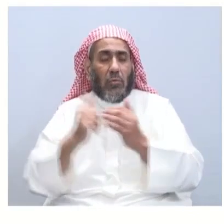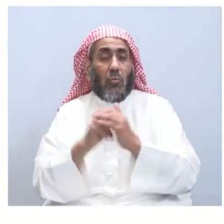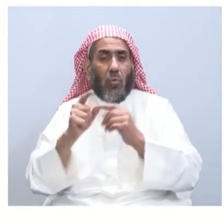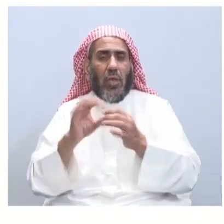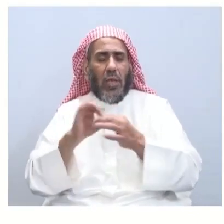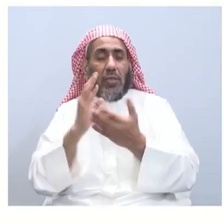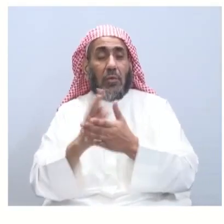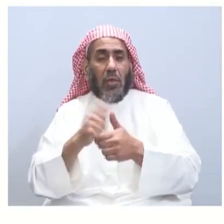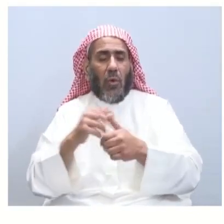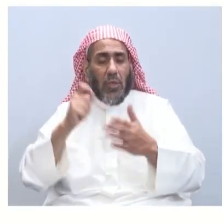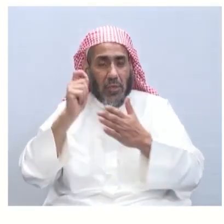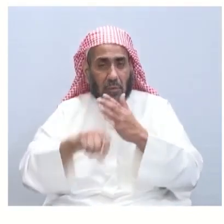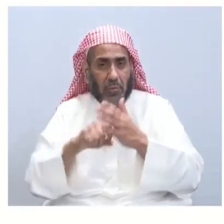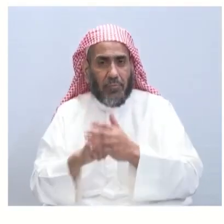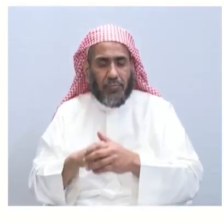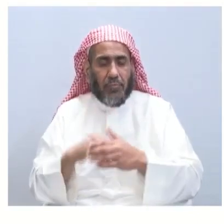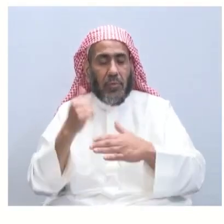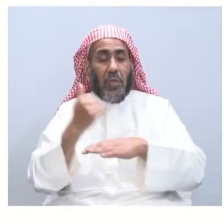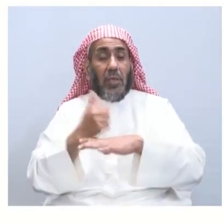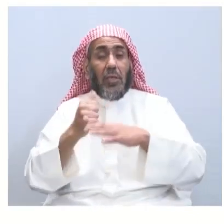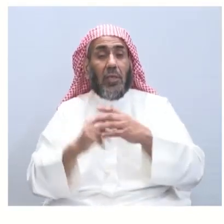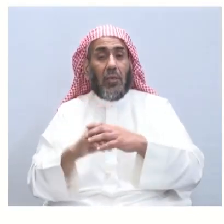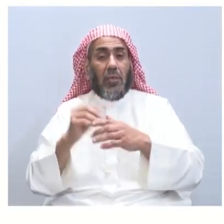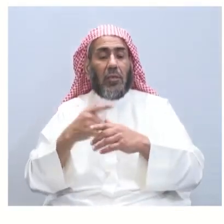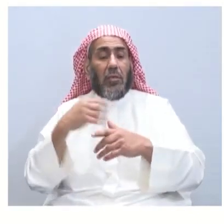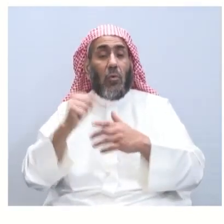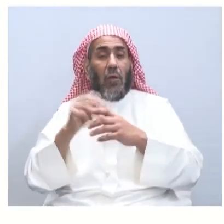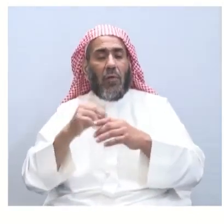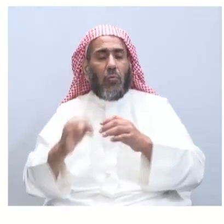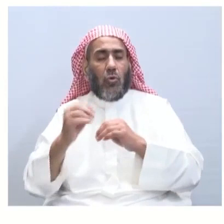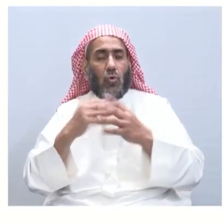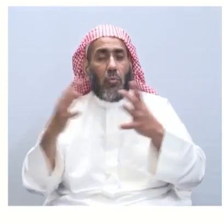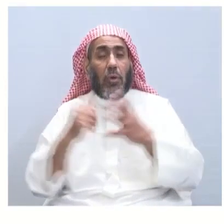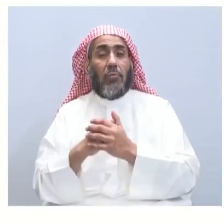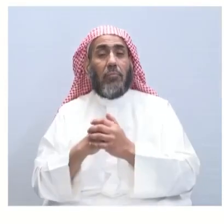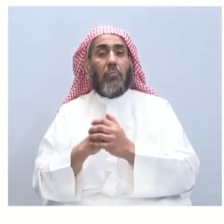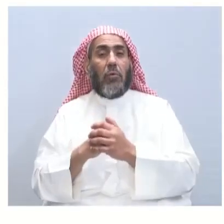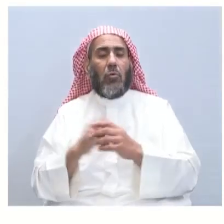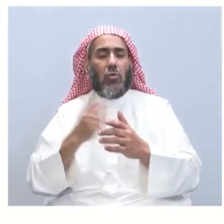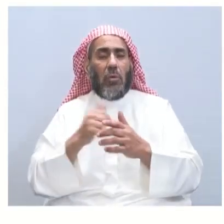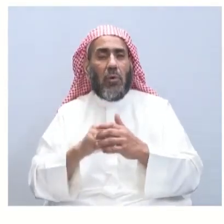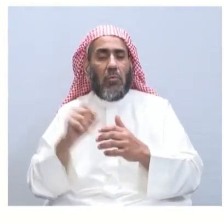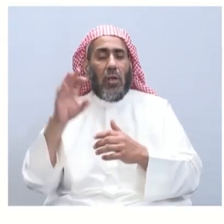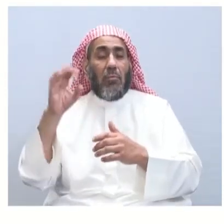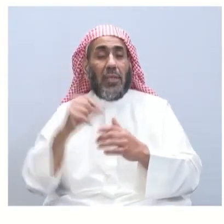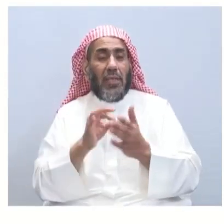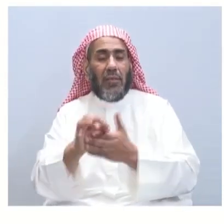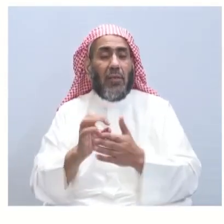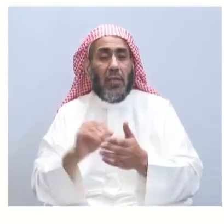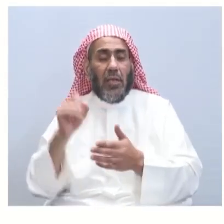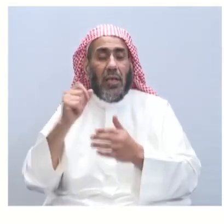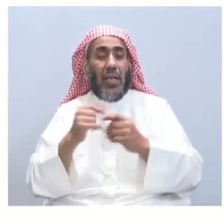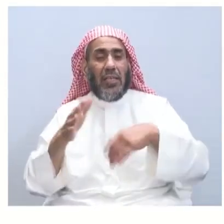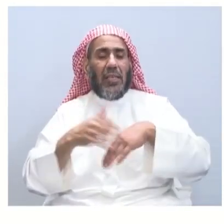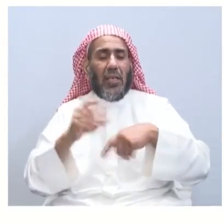وهي على قسمين نوادي رسميه انشاتها التي انشاتها الدوله في المدن الكبرى بالمملكه وتسمى باسم المدينه التي هي فيه كنادي